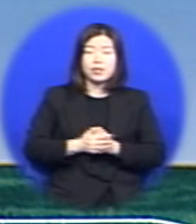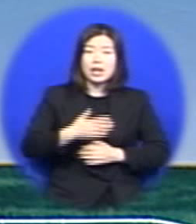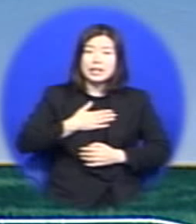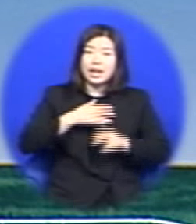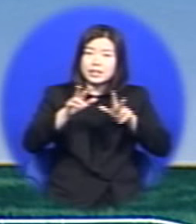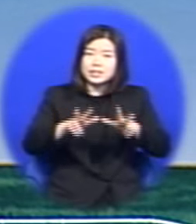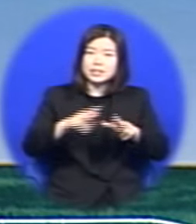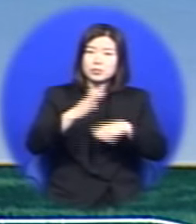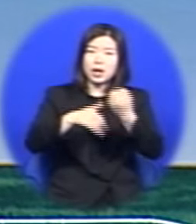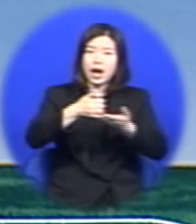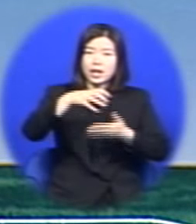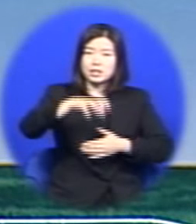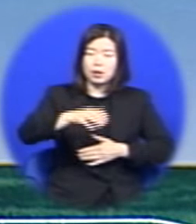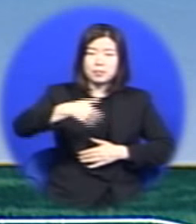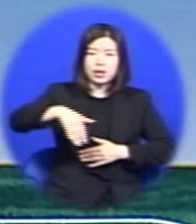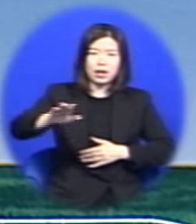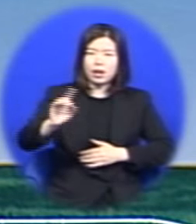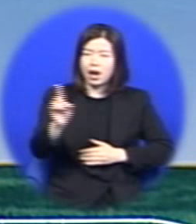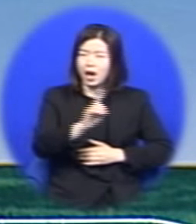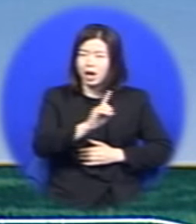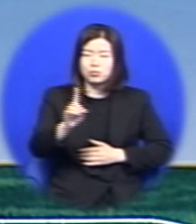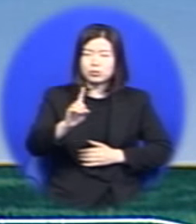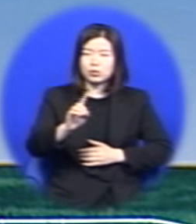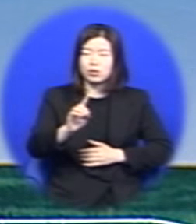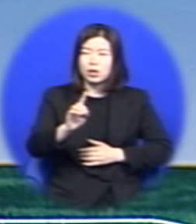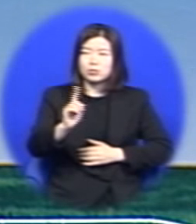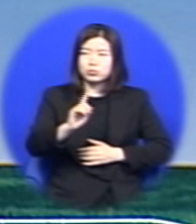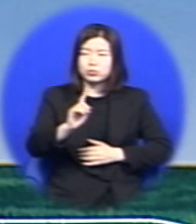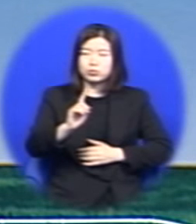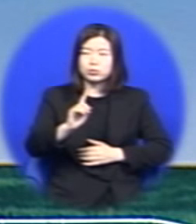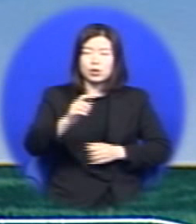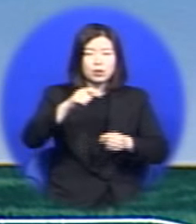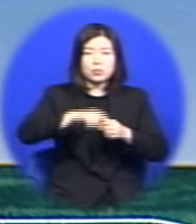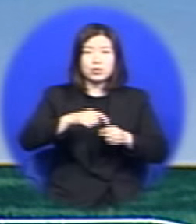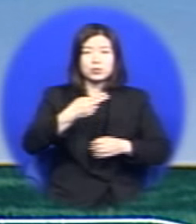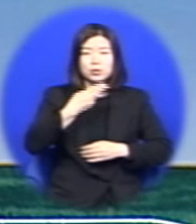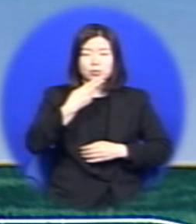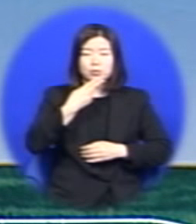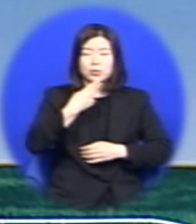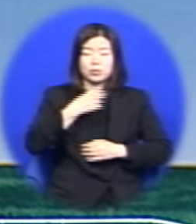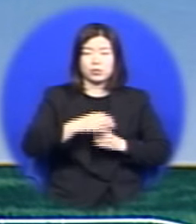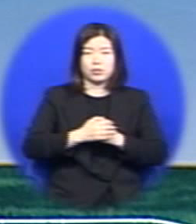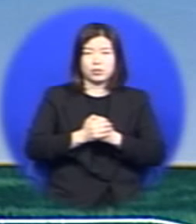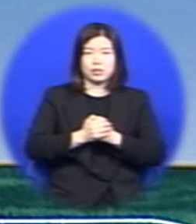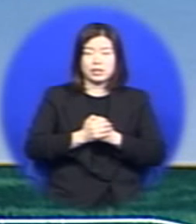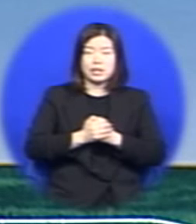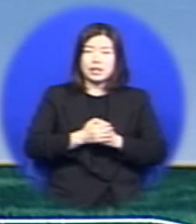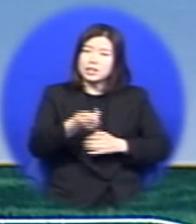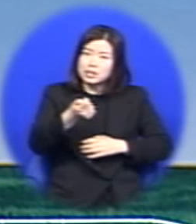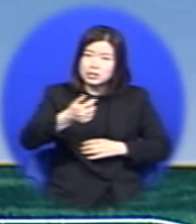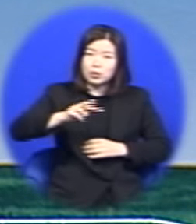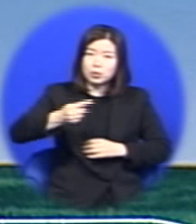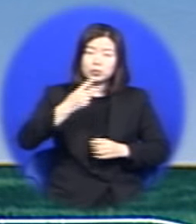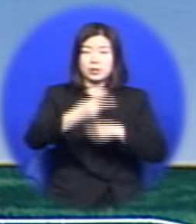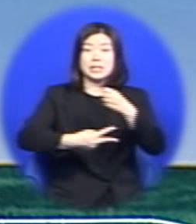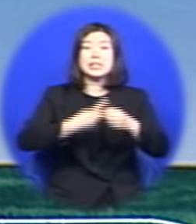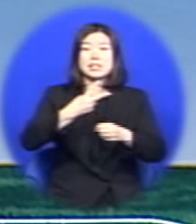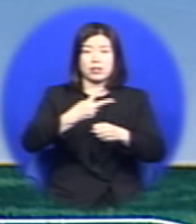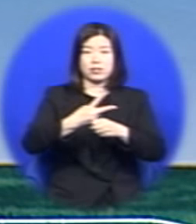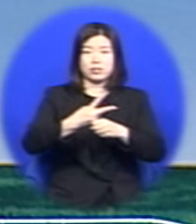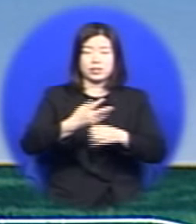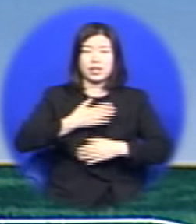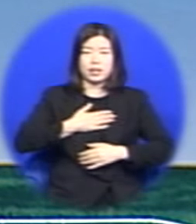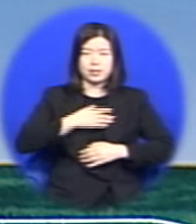나는 지금 하나님 앞에 갈 아무런 면목이 없어요. 적어도 2년은 내가 정신 차리고 이제 바로